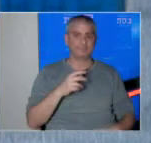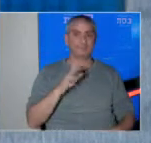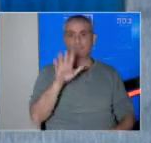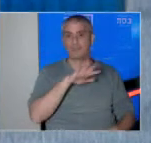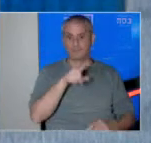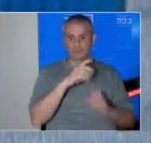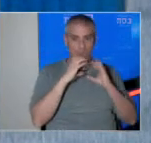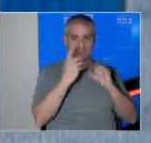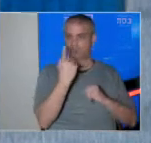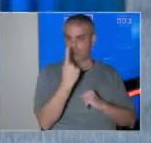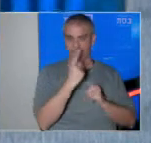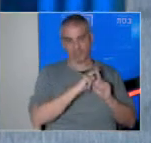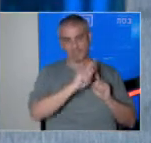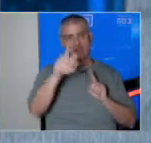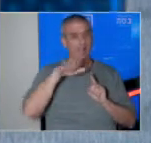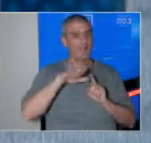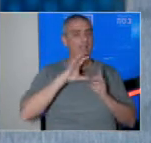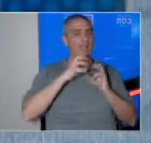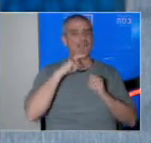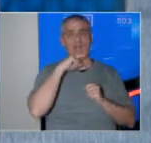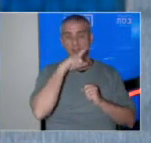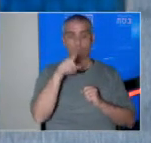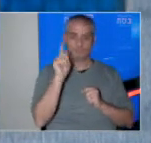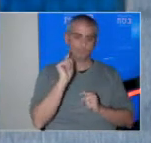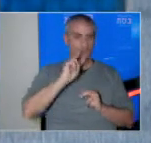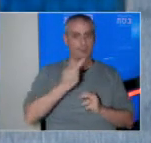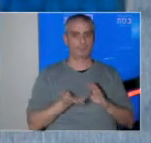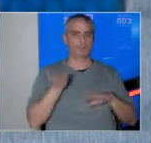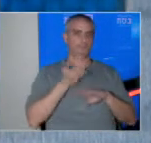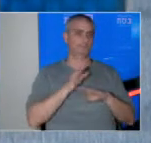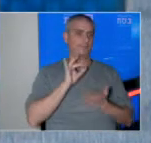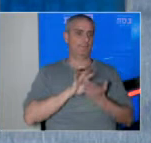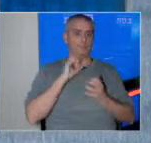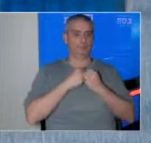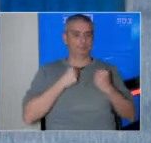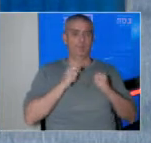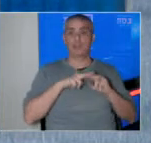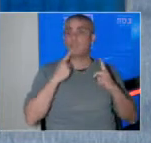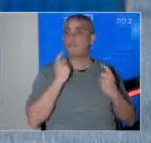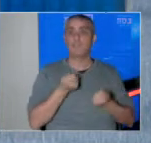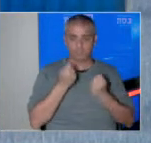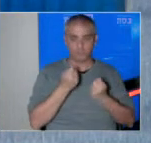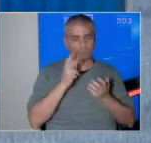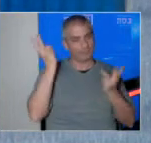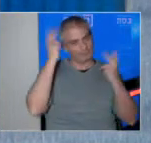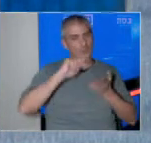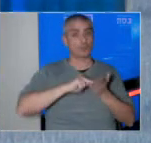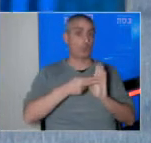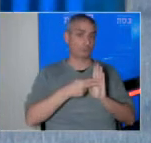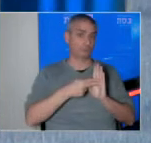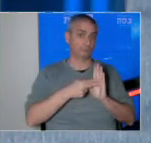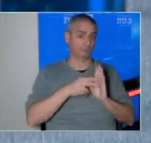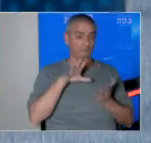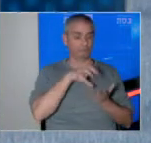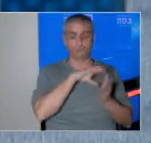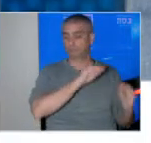באזור כביש 1 לאזור כפר אדומים. היא מגיעה שוב לנקודת רתיחה לאחר הפרסום על המתווה המסתמן לפיו